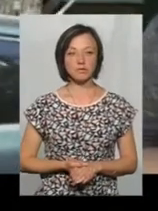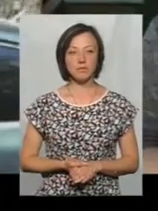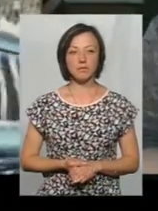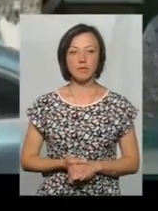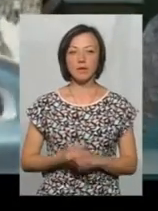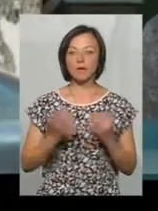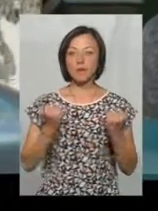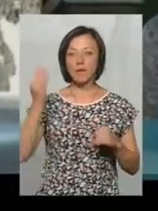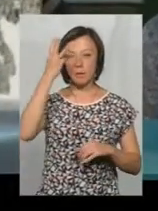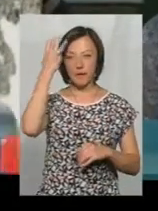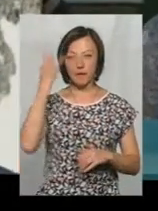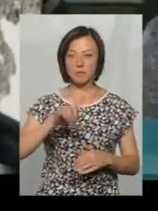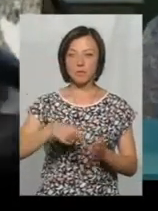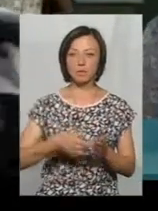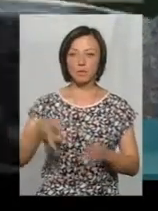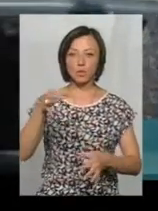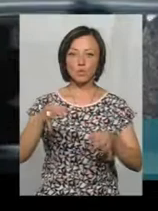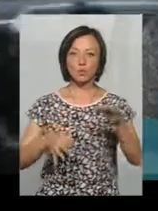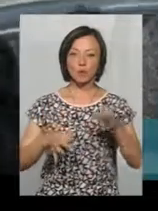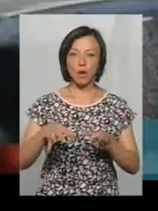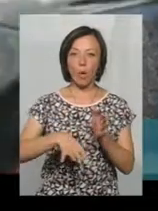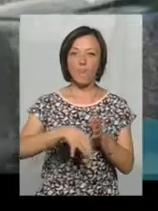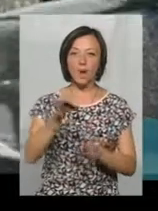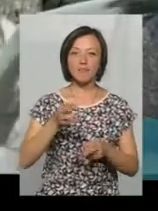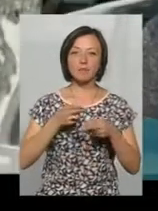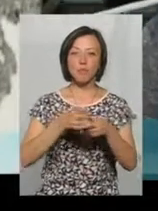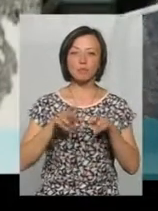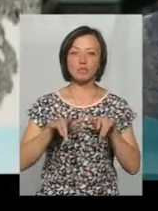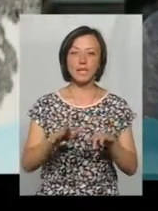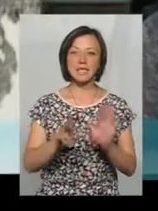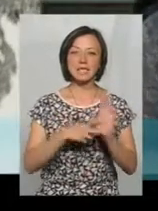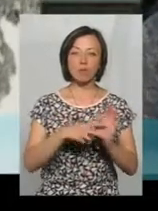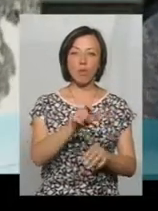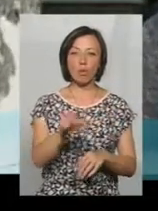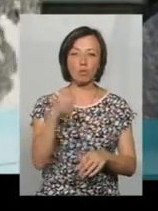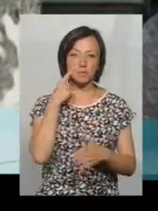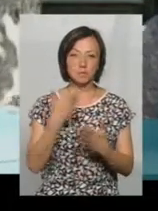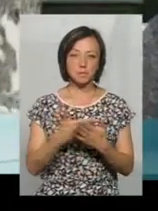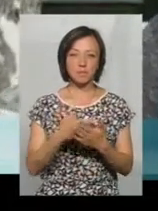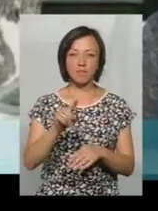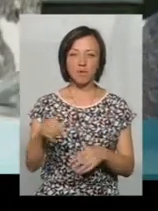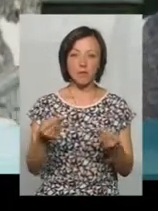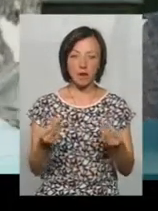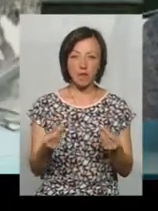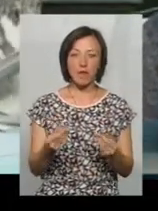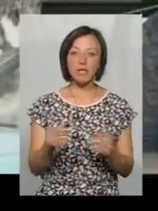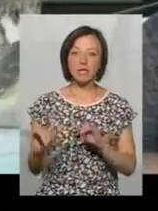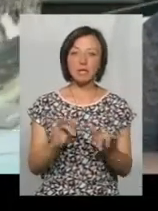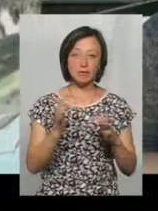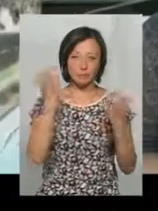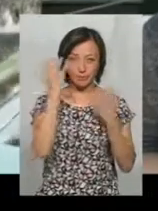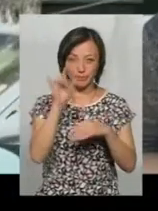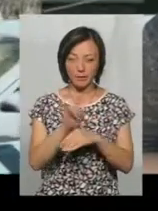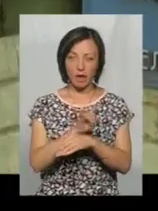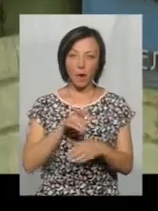Сьогодні у Хмельницькому міськрайонному суді Хмельницької області обирали запобіжний захід сімом особам, яких підозрюють у вимаганні. Вони діяли під